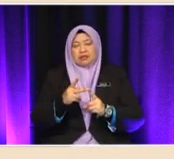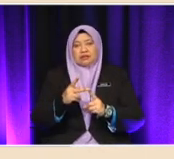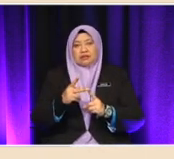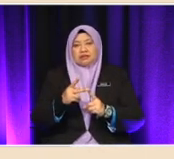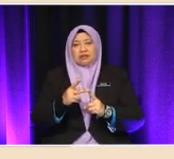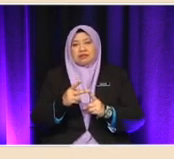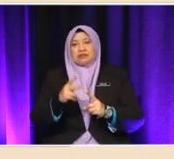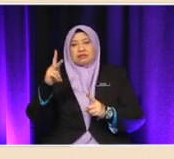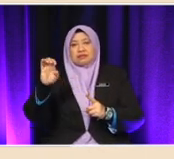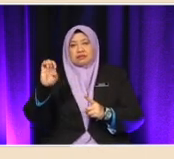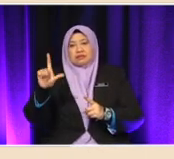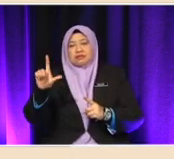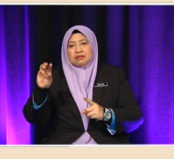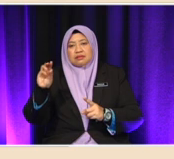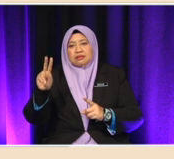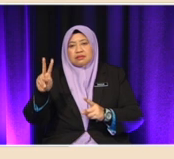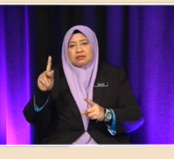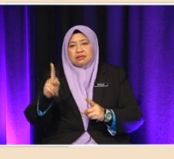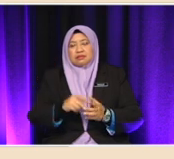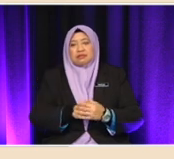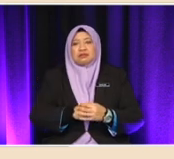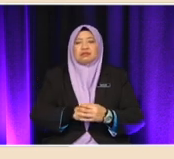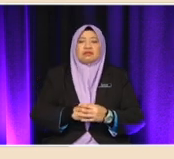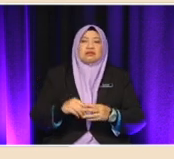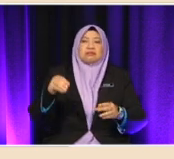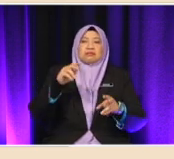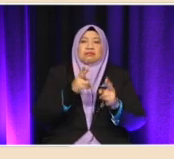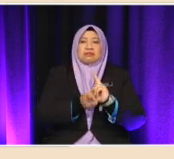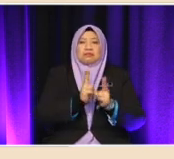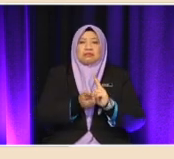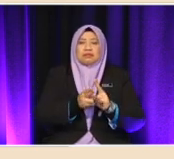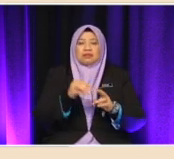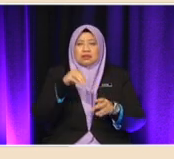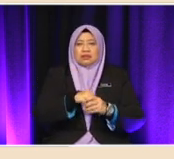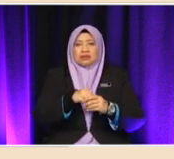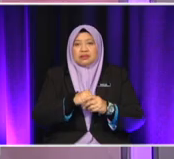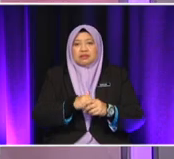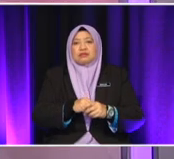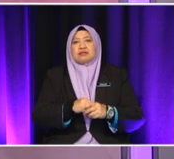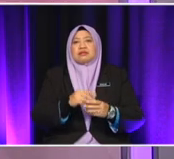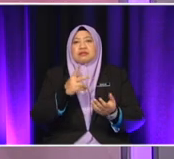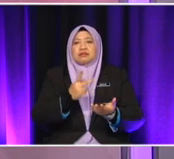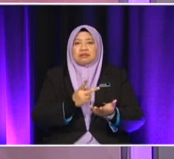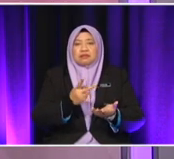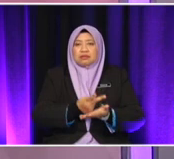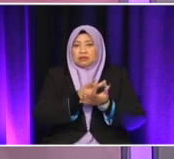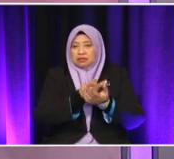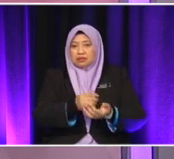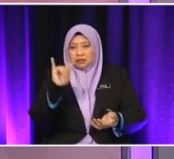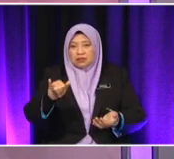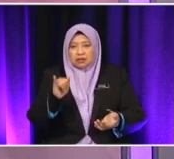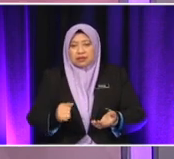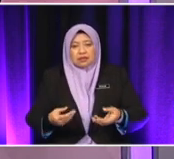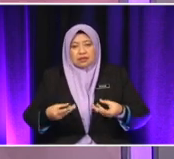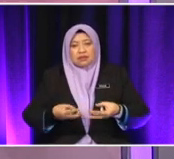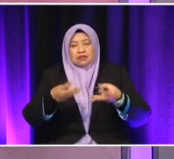keluh kita panggilkan sebagai perubahan di dalam quantity ditawar perubahan di dalam